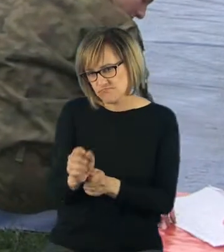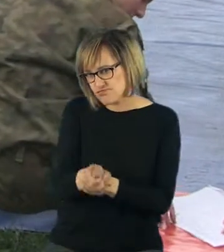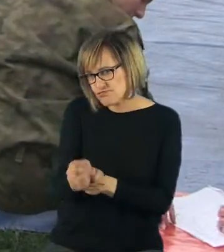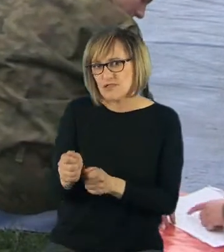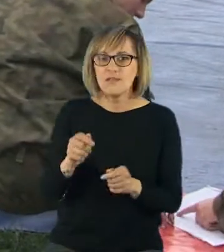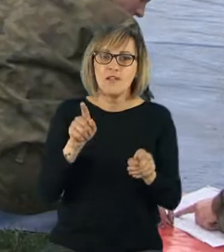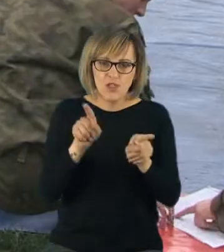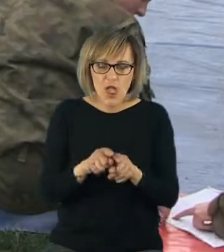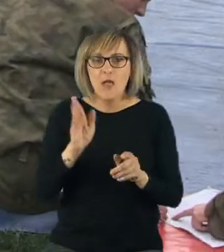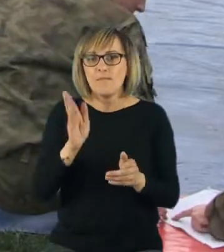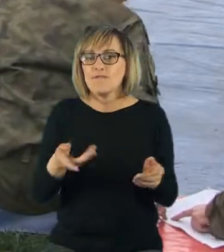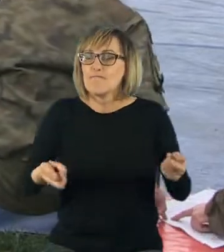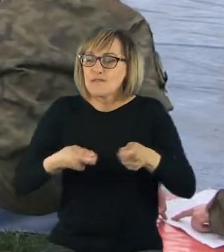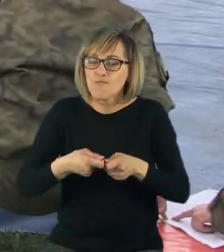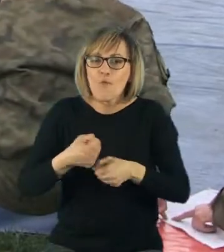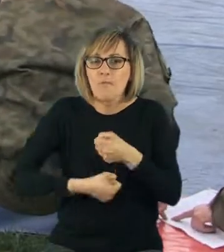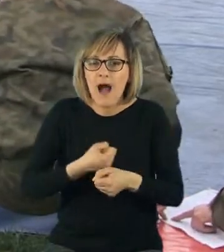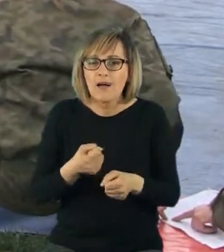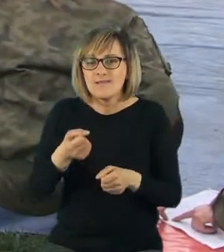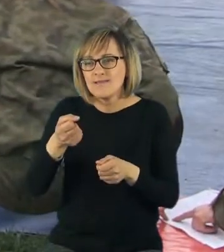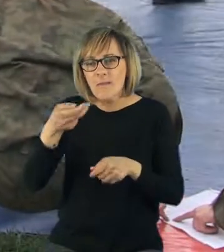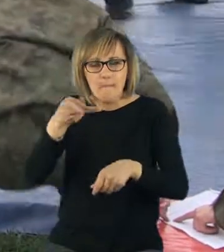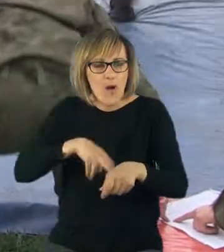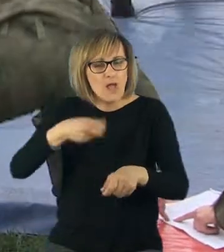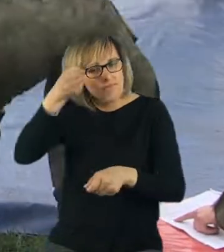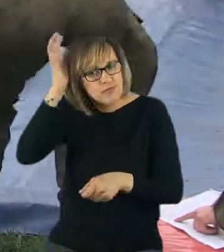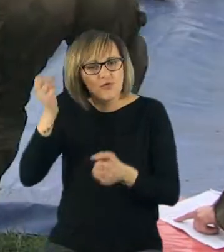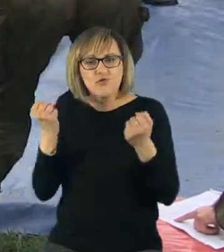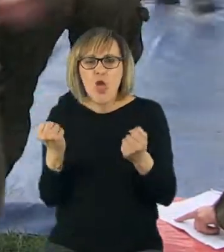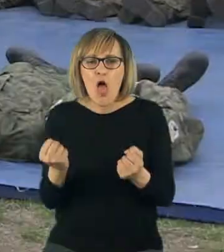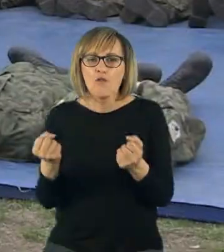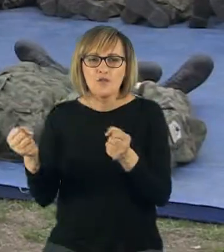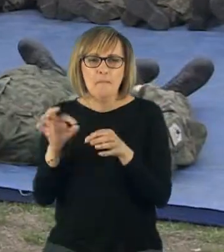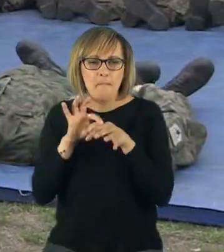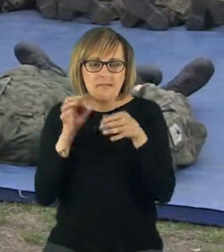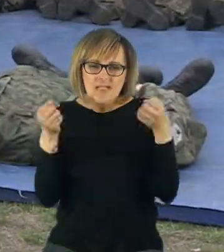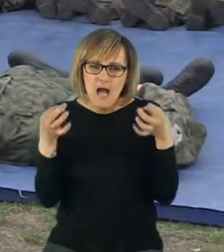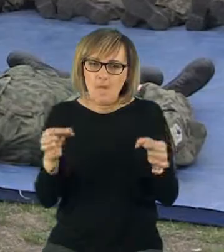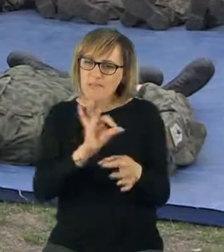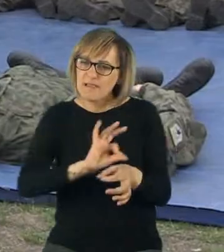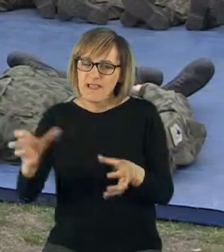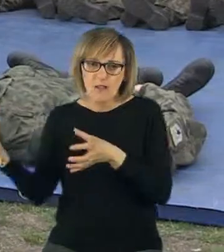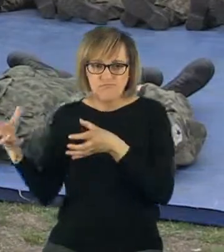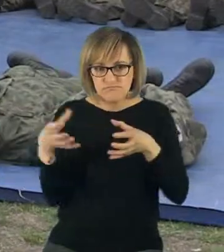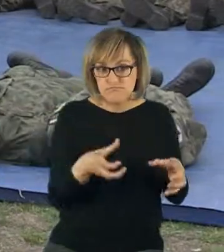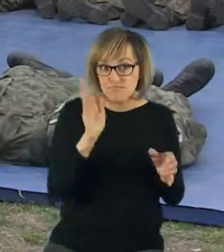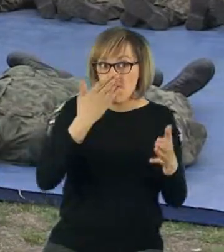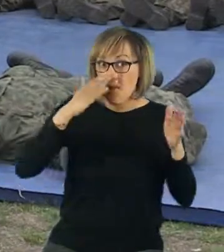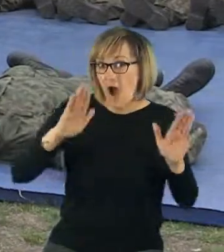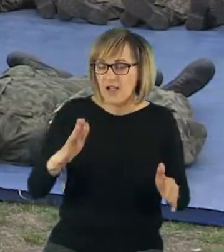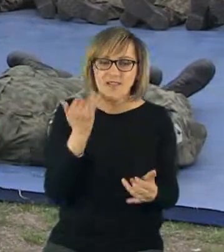W ramach zawartej współpracy i porozumienia przyjedzie samochód ciężkiego ratownictwa technicznego. Będzie